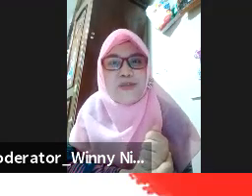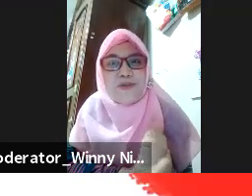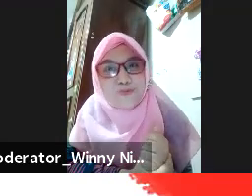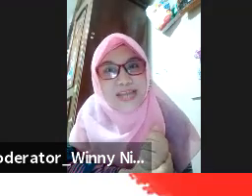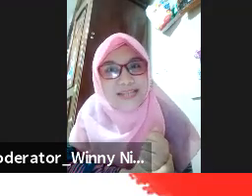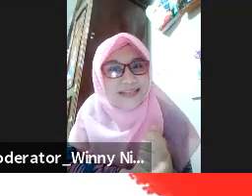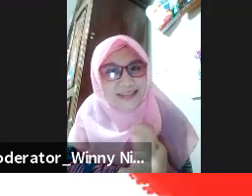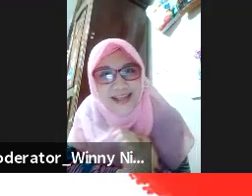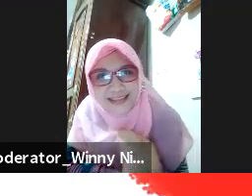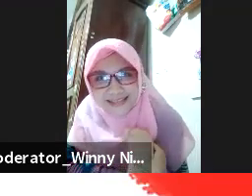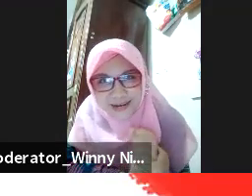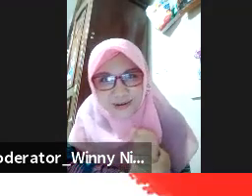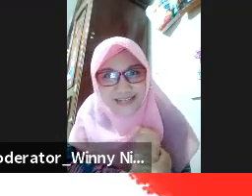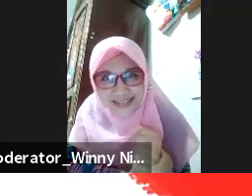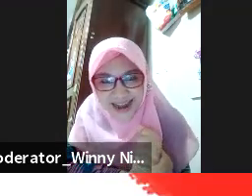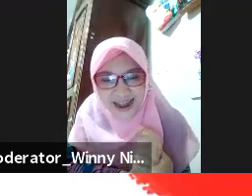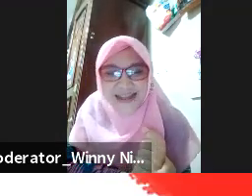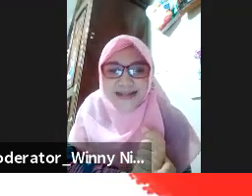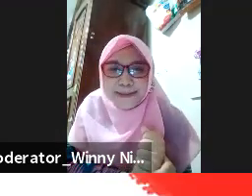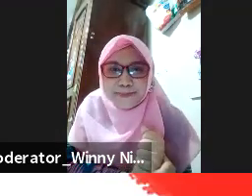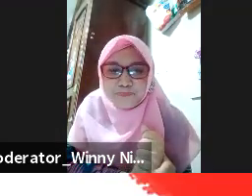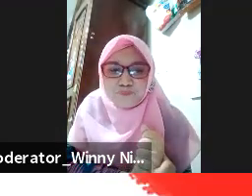konseling menyusui dari Sentra Laktasi Indonesia.